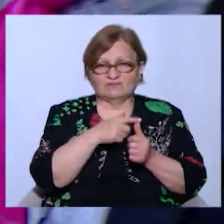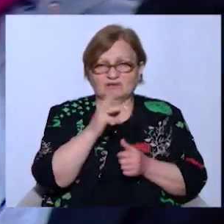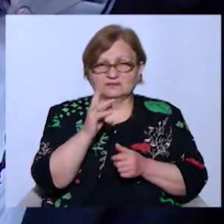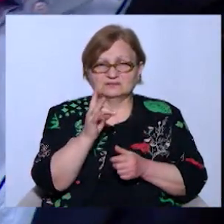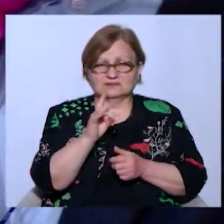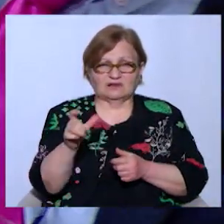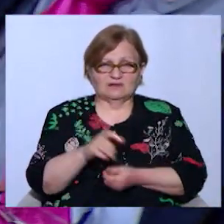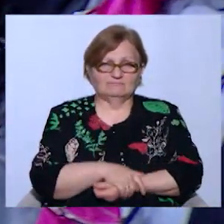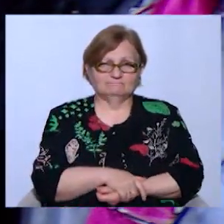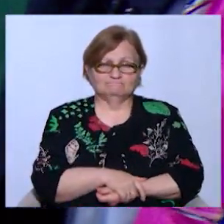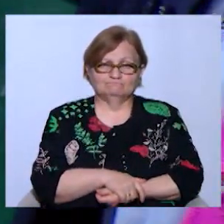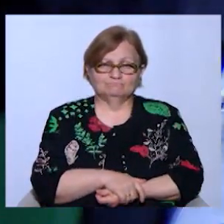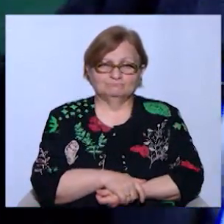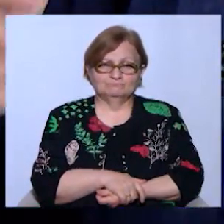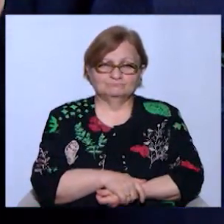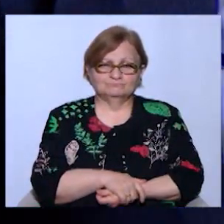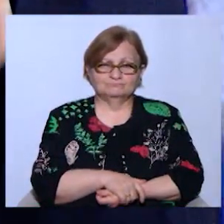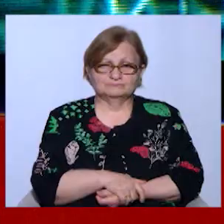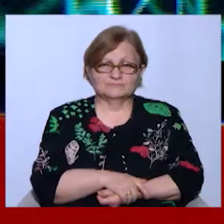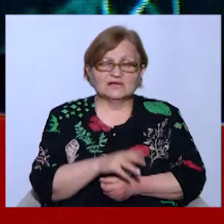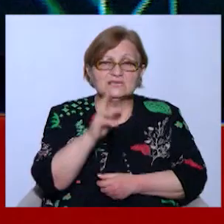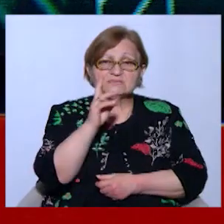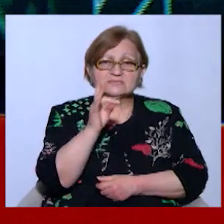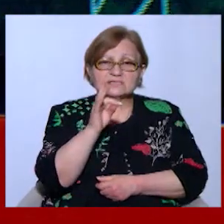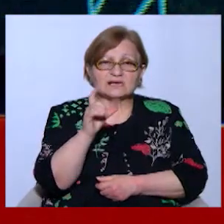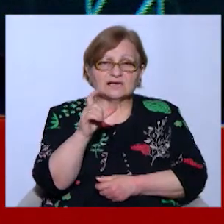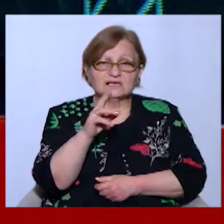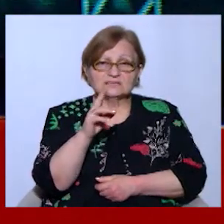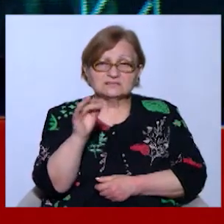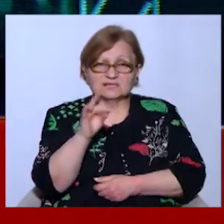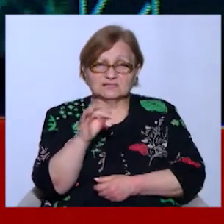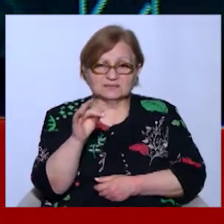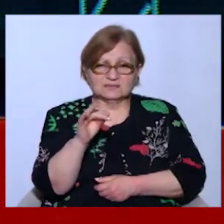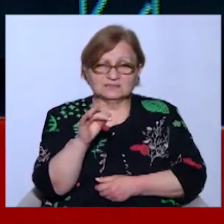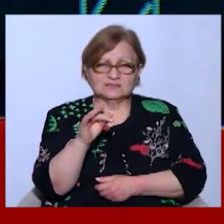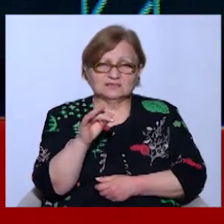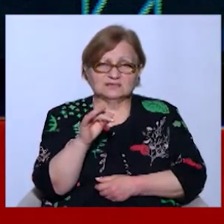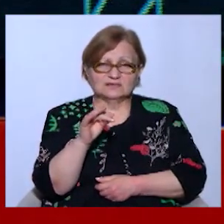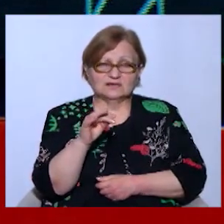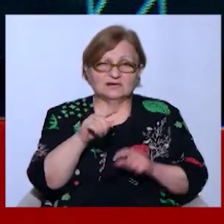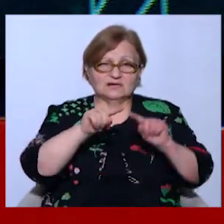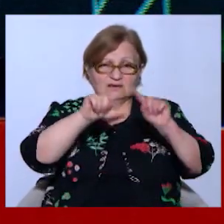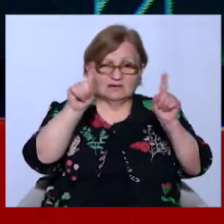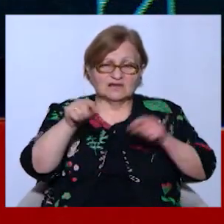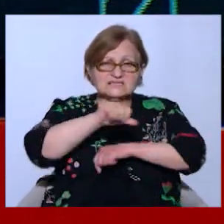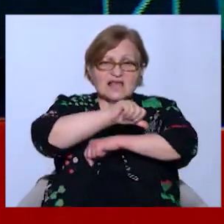ეხლა თქვენ მეტყვით, წრეწირი იყო ეს? აი წრეწირი შეიძლება თქვათ კიდევაც, რომ არის წრის